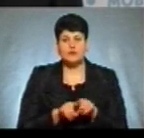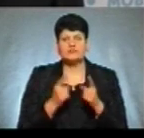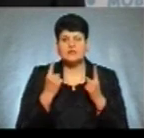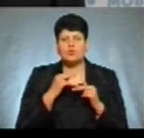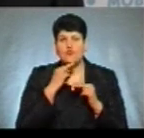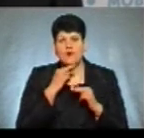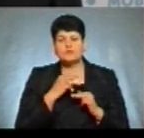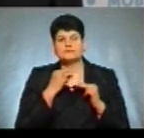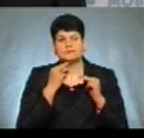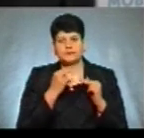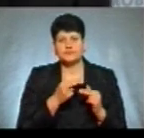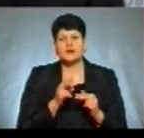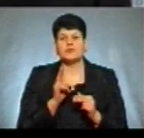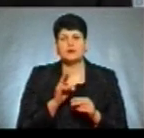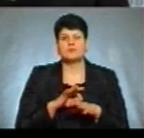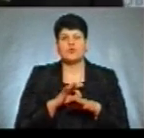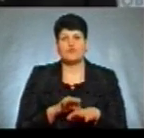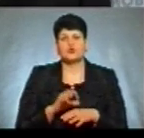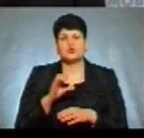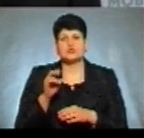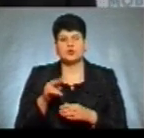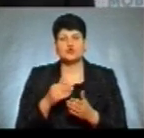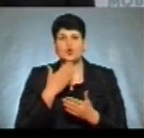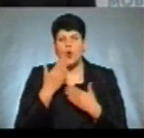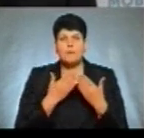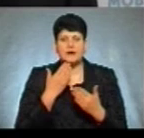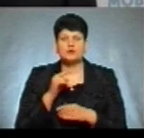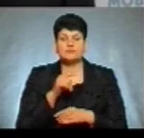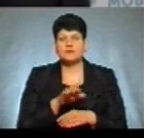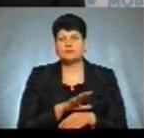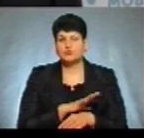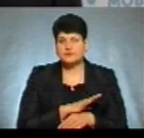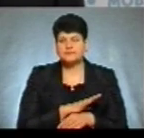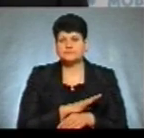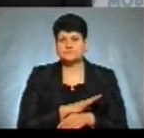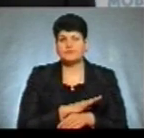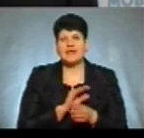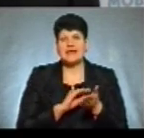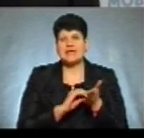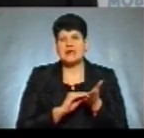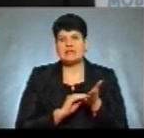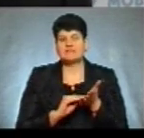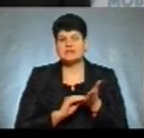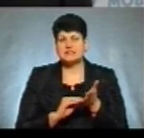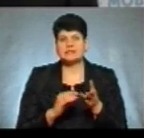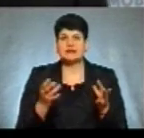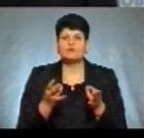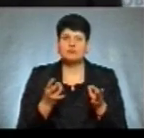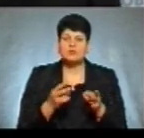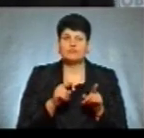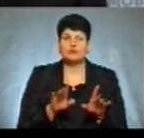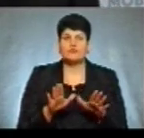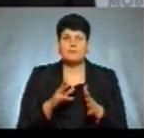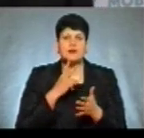треба звертати, коли здійснюється соціологічне опитування, щоб там були ці всі реквізити, які необхідні в такому випадку,